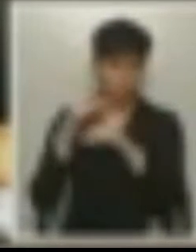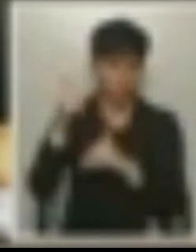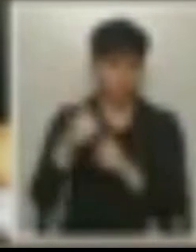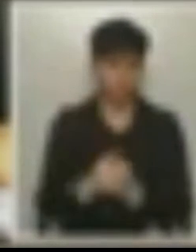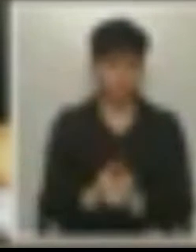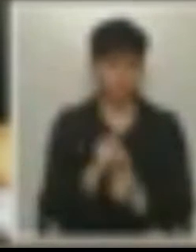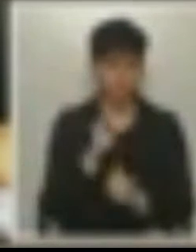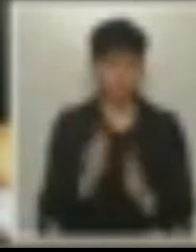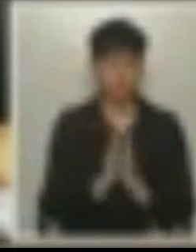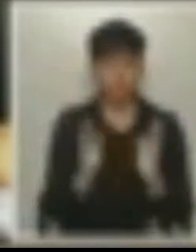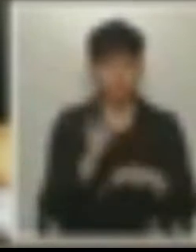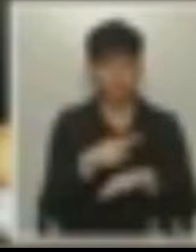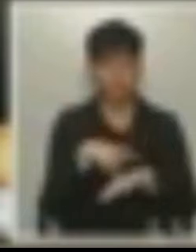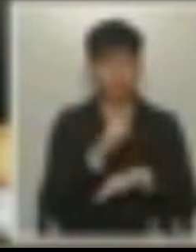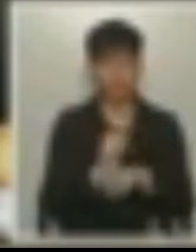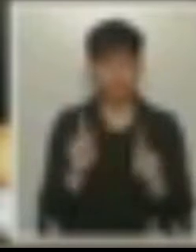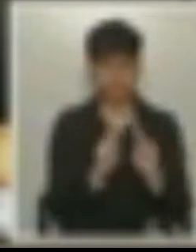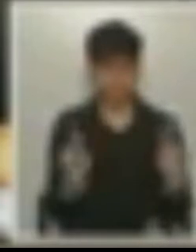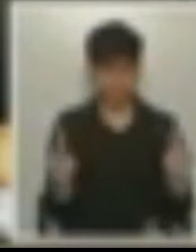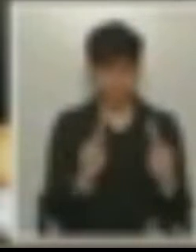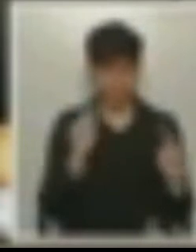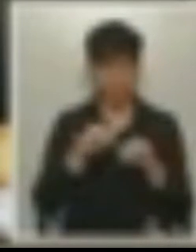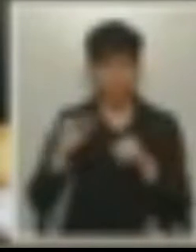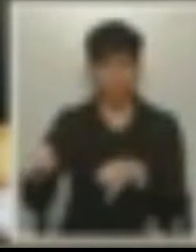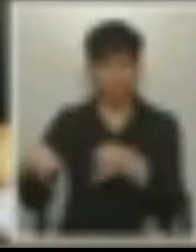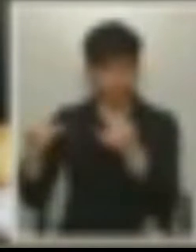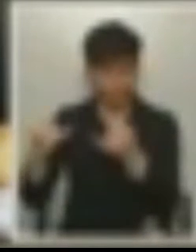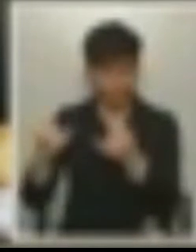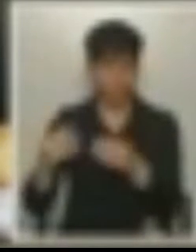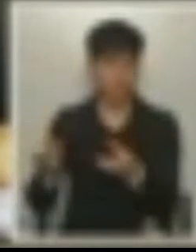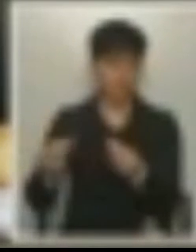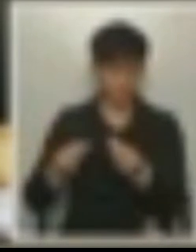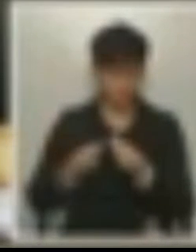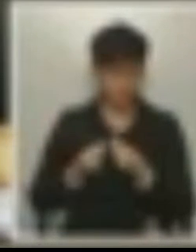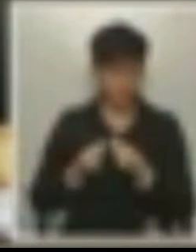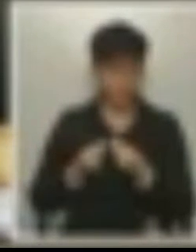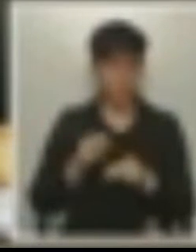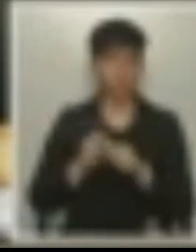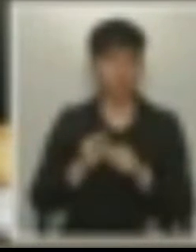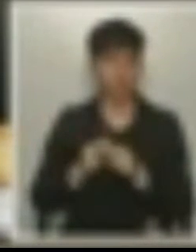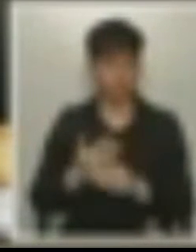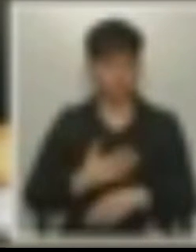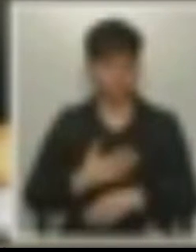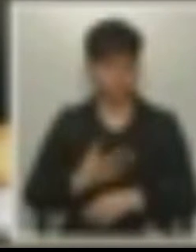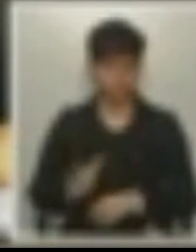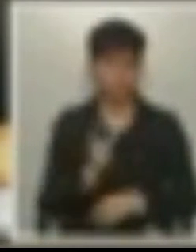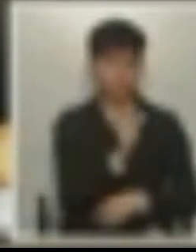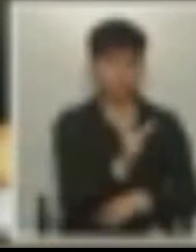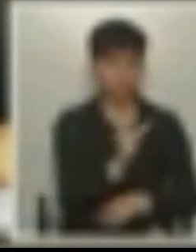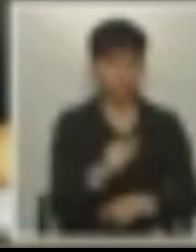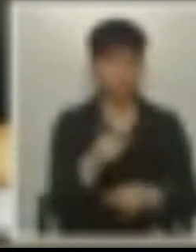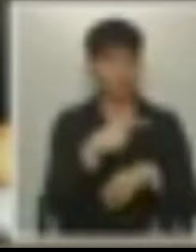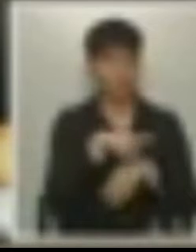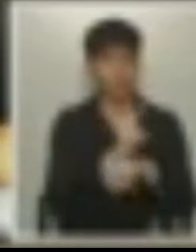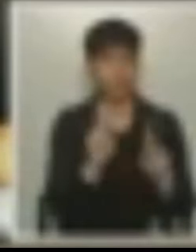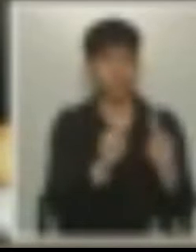ธานกรรมการสามัญจากซีกพรรคฝ่ายค้านนะครับที่เสียสละยอมเสนอผมนะครับเข้าไปเป็นในสัดส่วนของประธานคณะกรรมการนะ